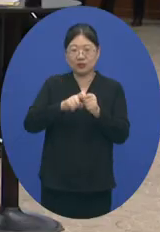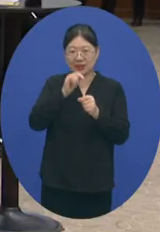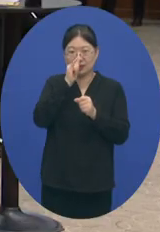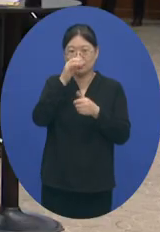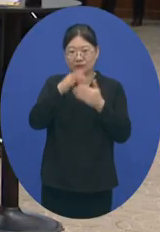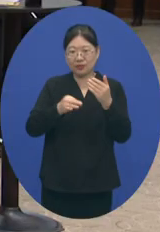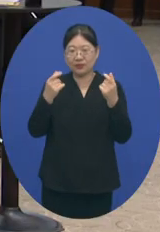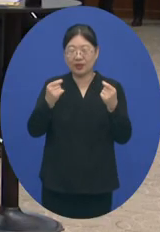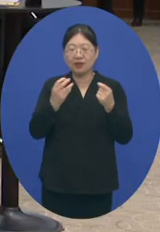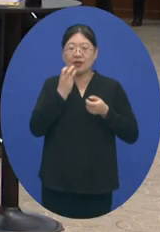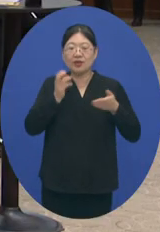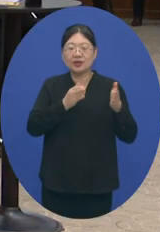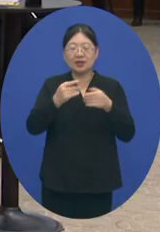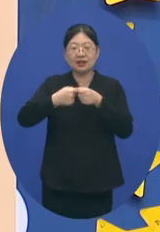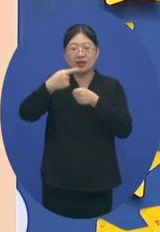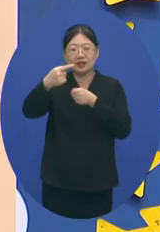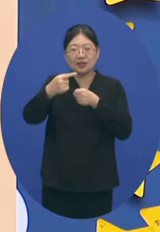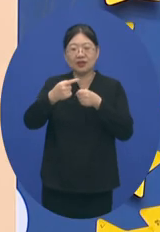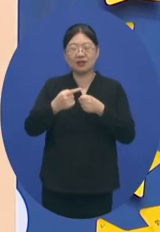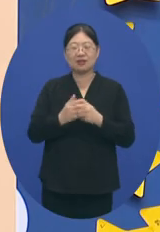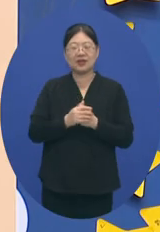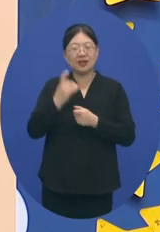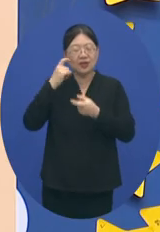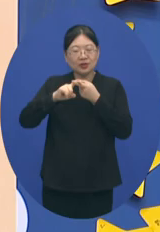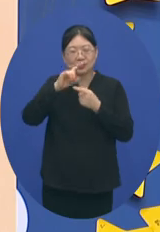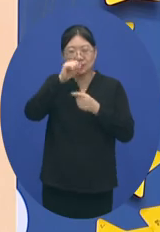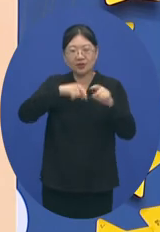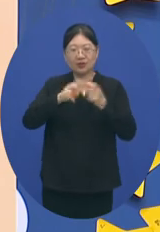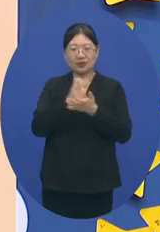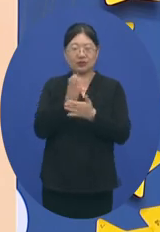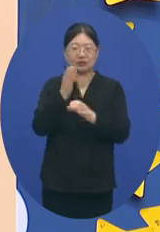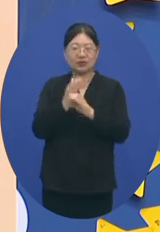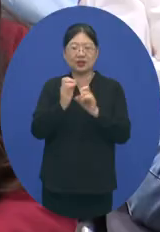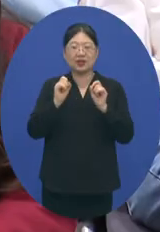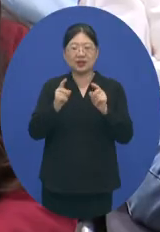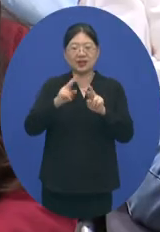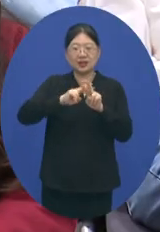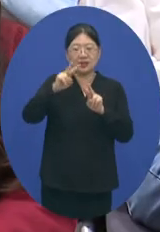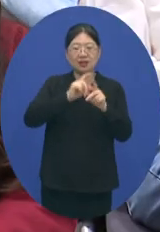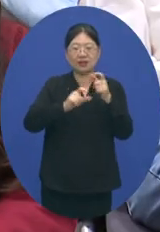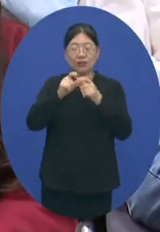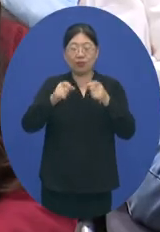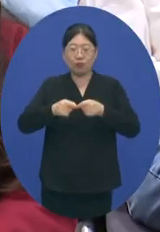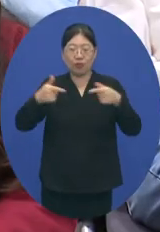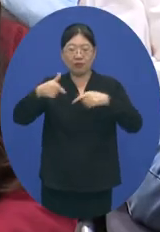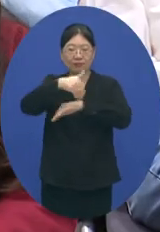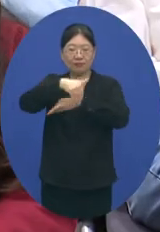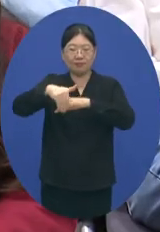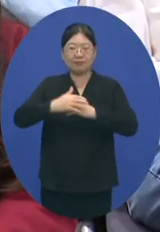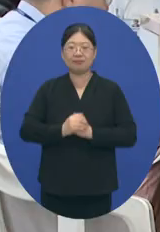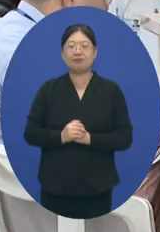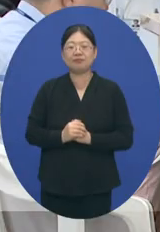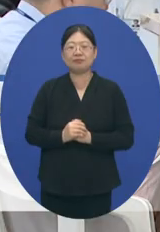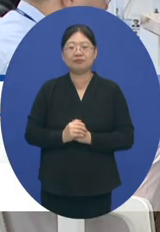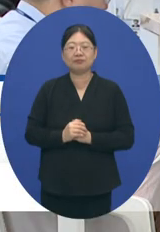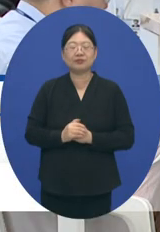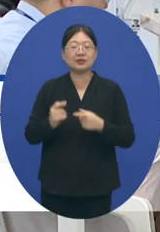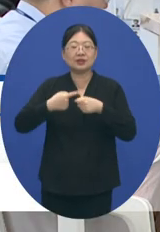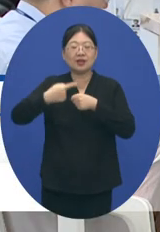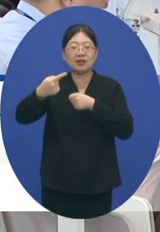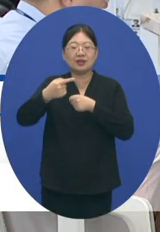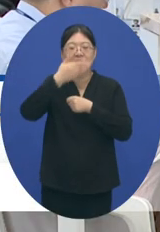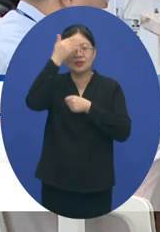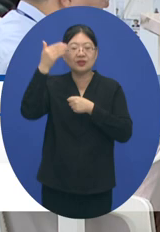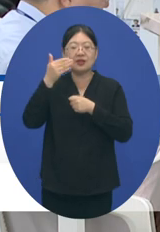싶습니다. 경기도는 내년에도 호응이 좋았던 정책들을 중심으로 기회 사다리를 더욱 확대해 나갈 계획. 내년에는